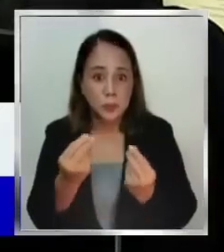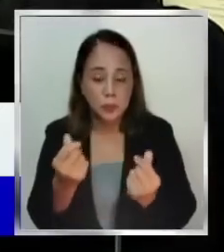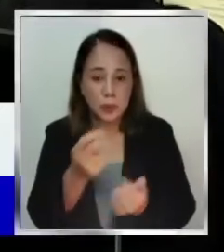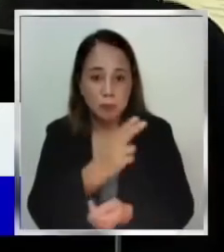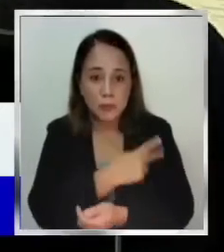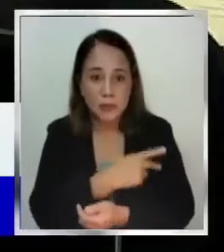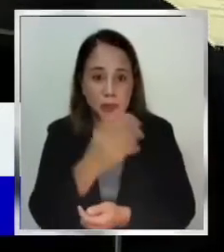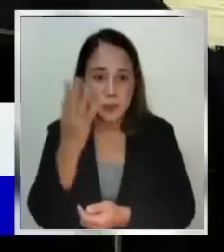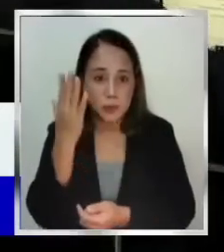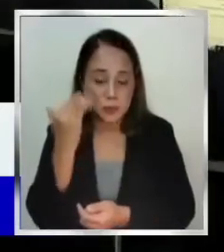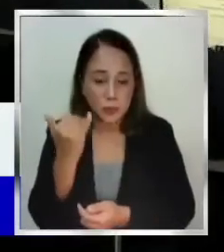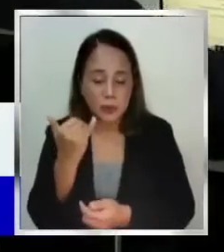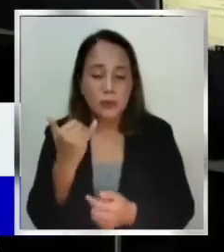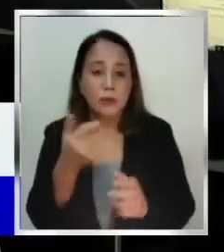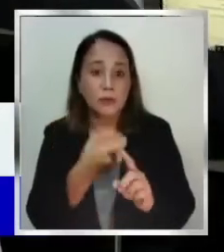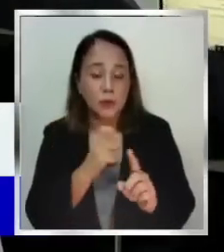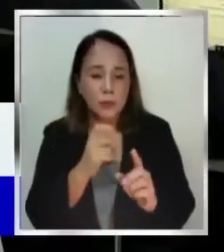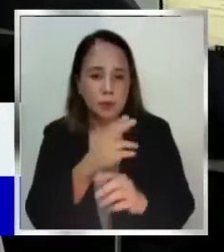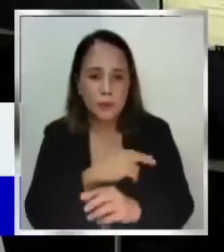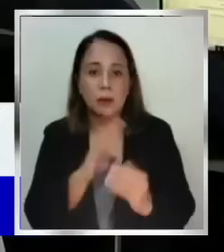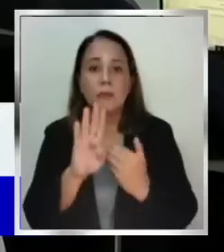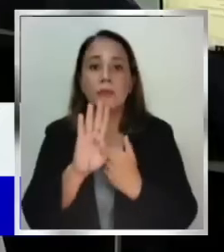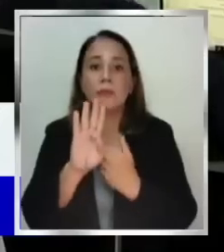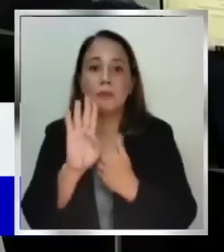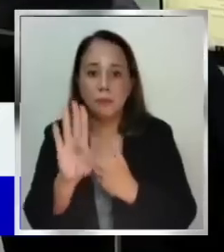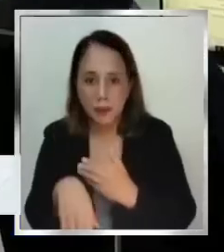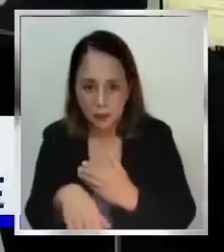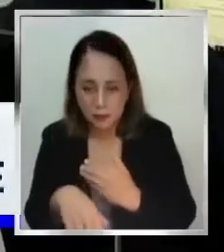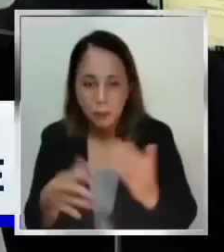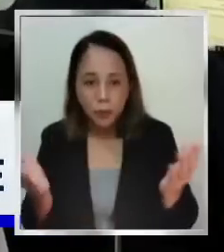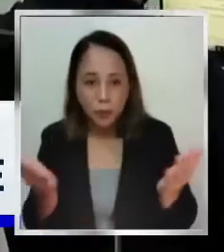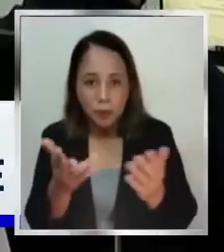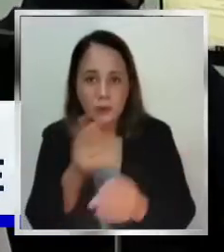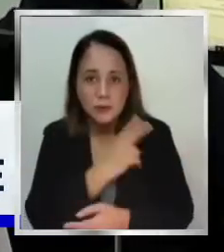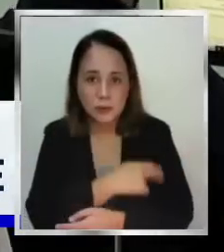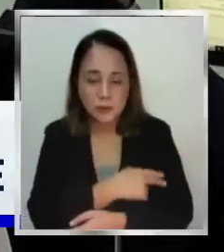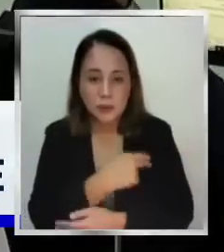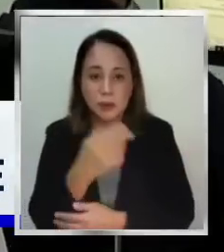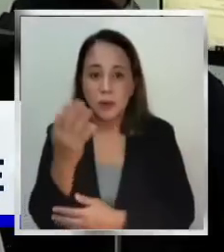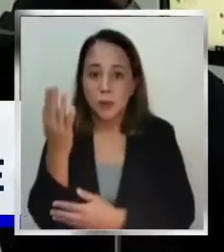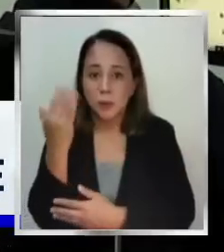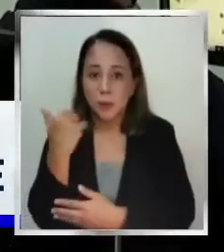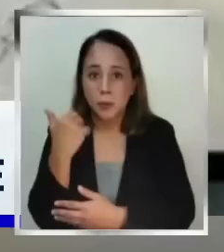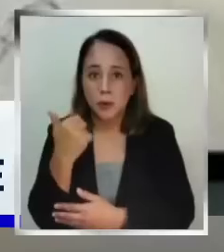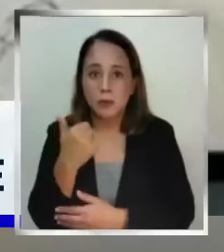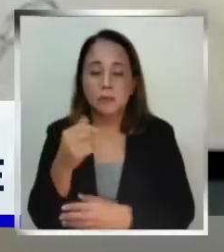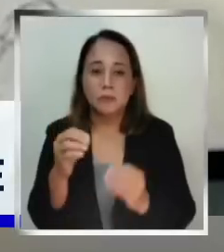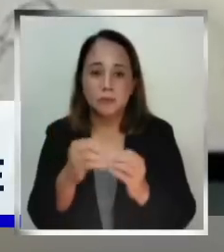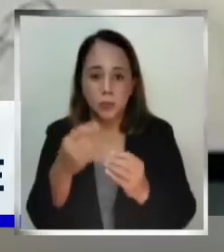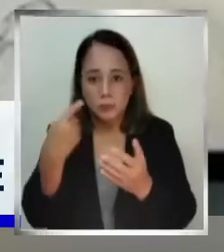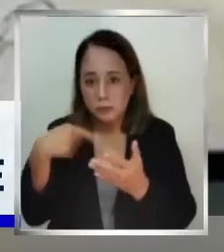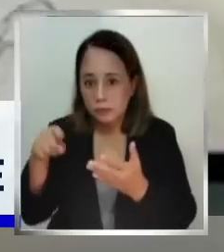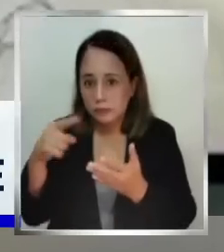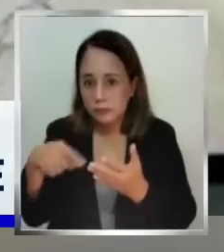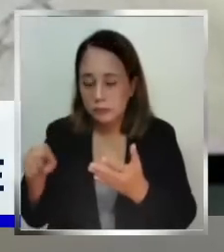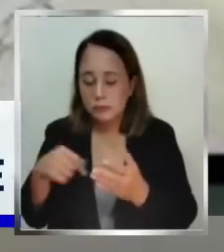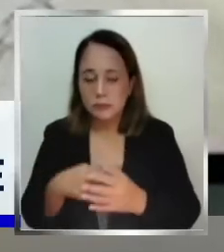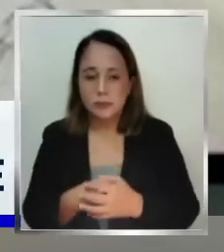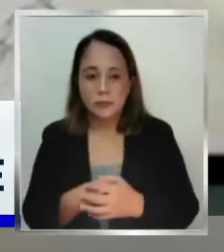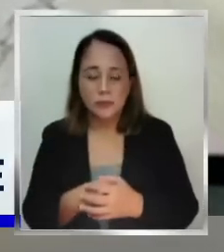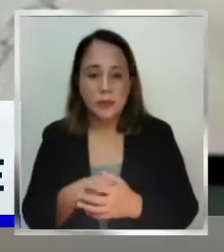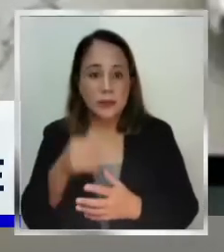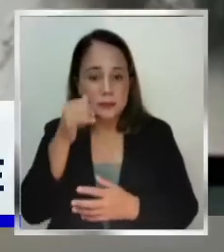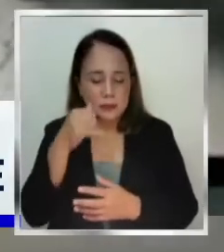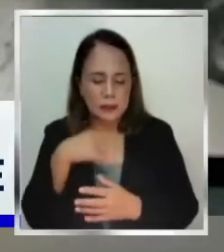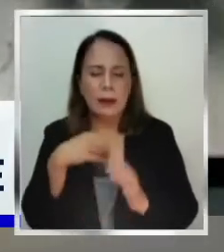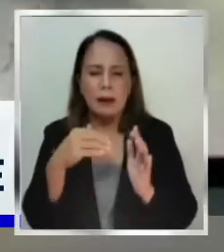na sa ospital, ibinalik siya ng ambulansya namin doon sa ospital for further medical check-up. Kahapon, isang ambulansya